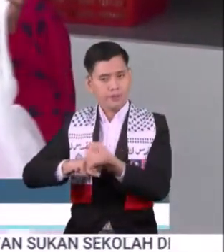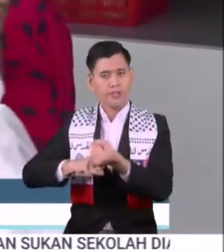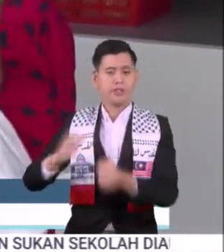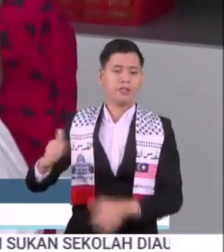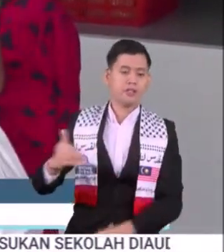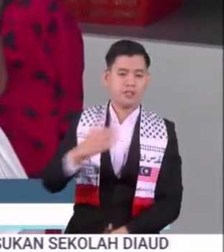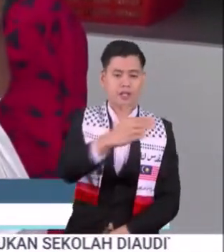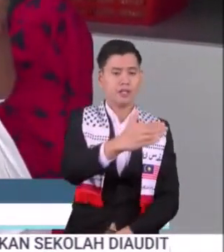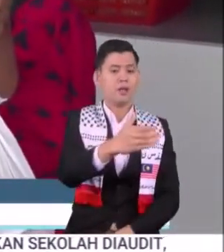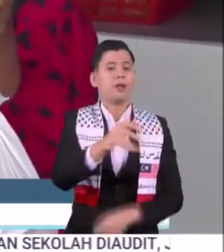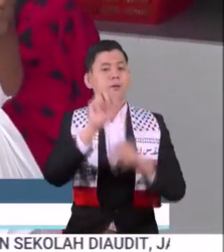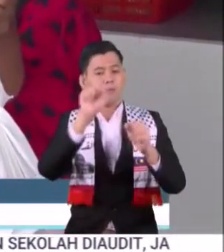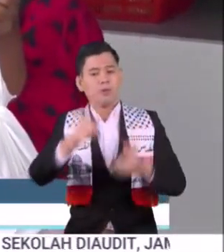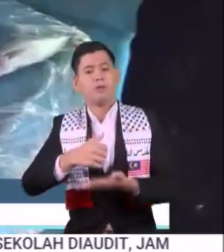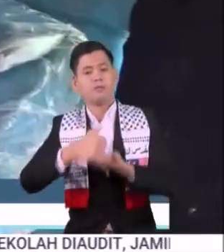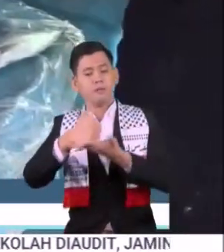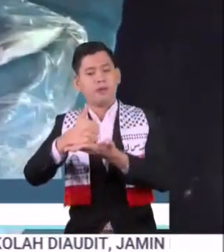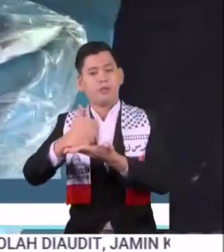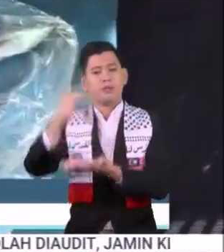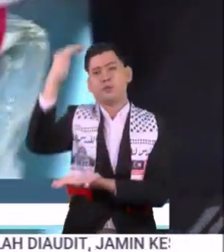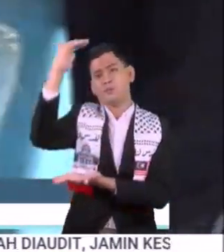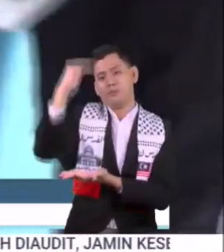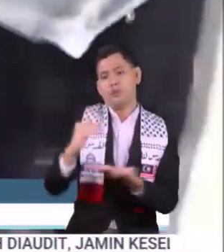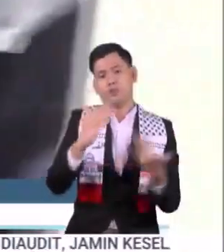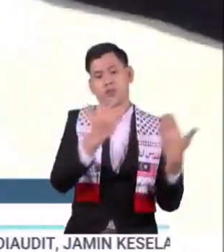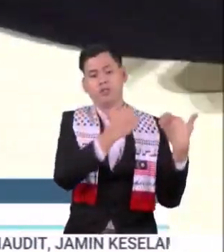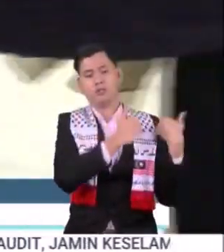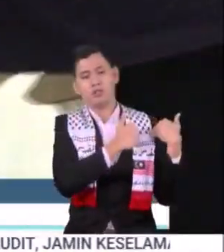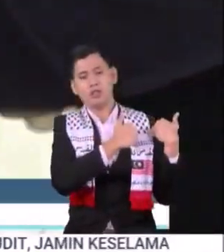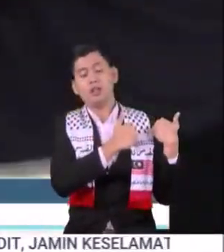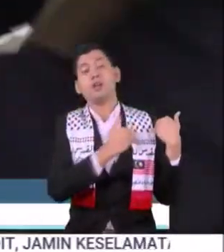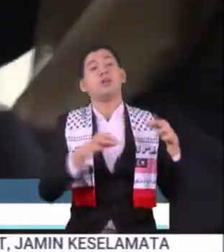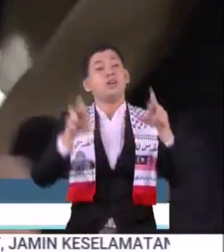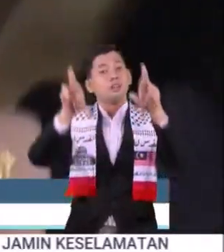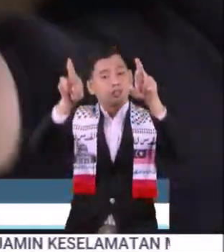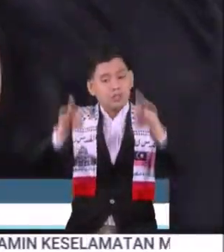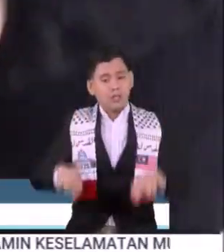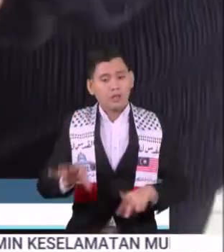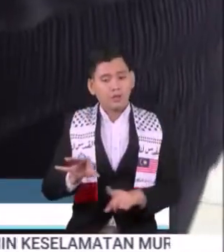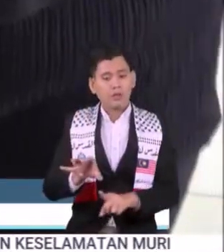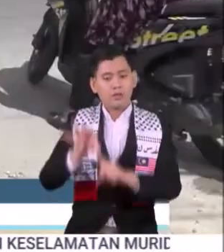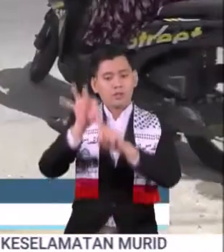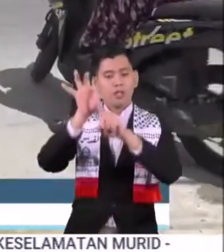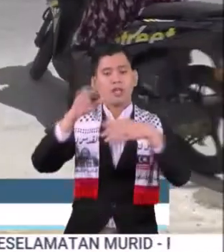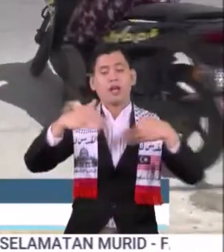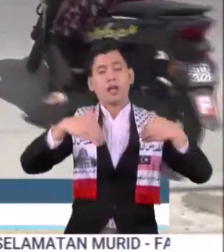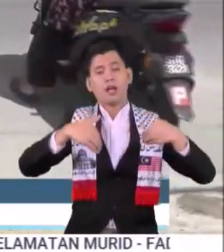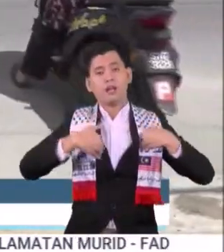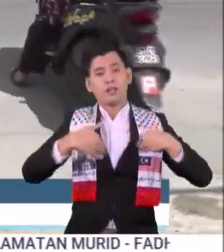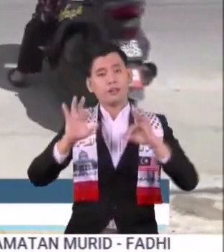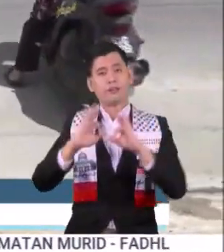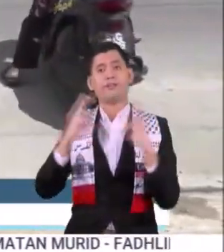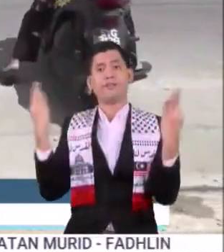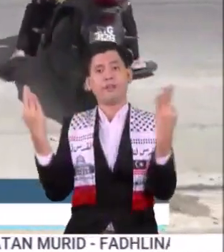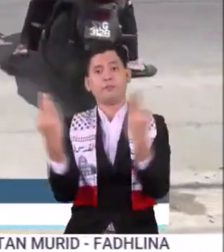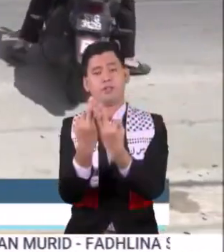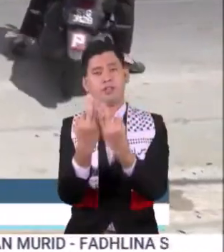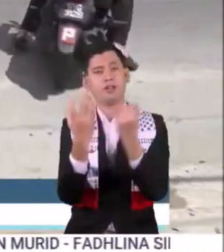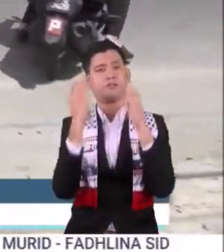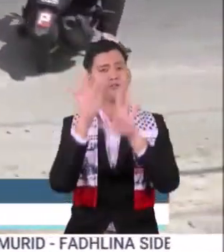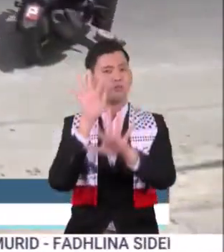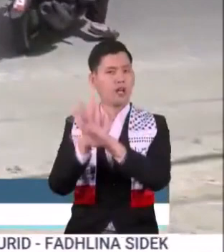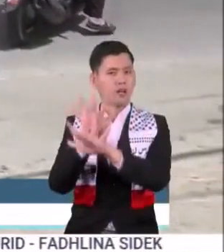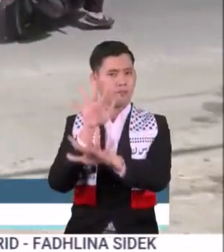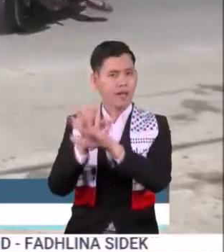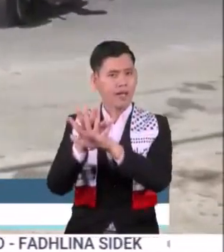berkenaan yang mampu membantu meringankan beban penduduk tempatan terutamanya yang mempunyai keluarga yang